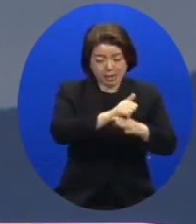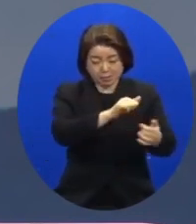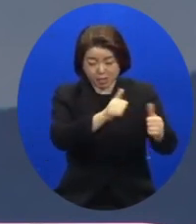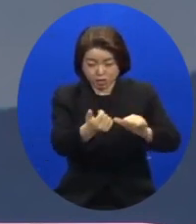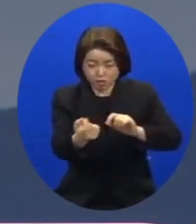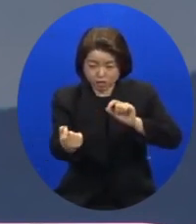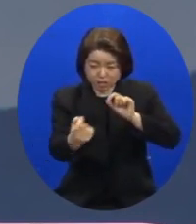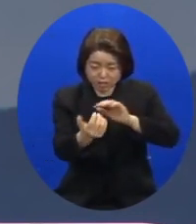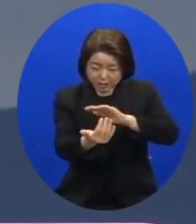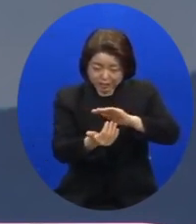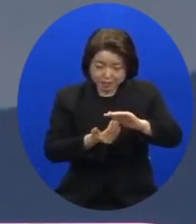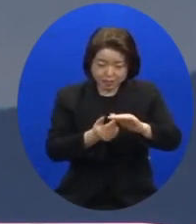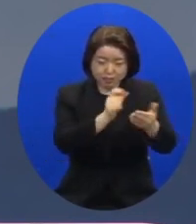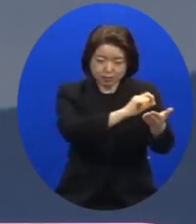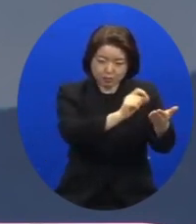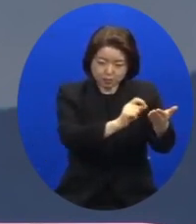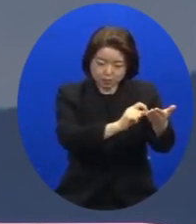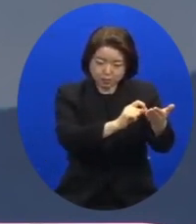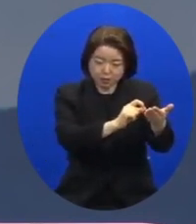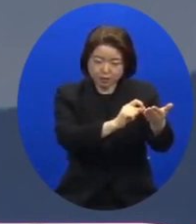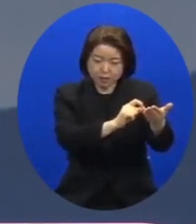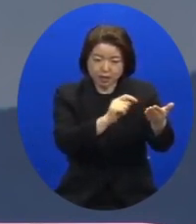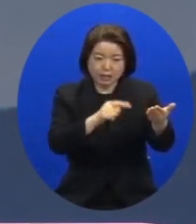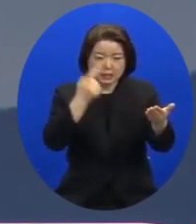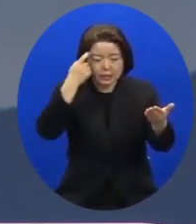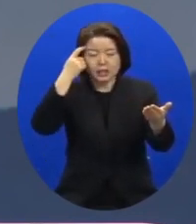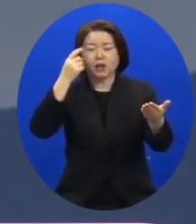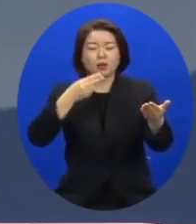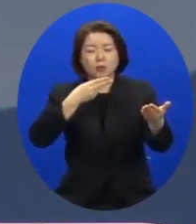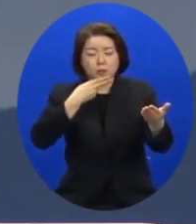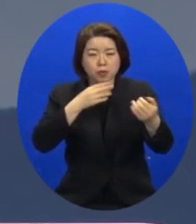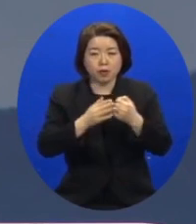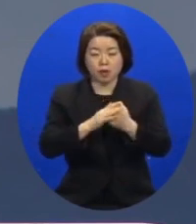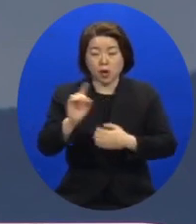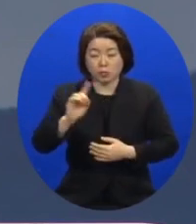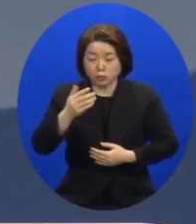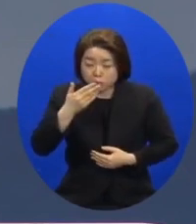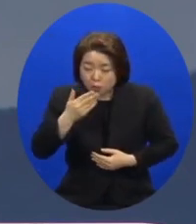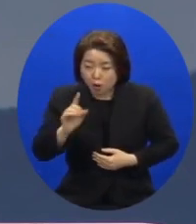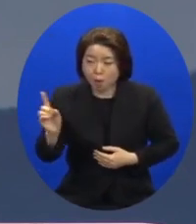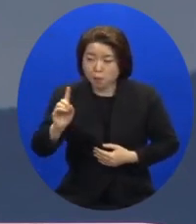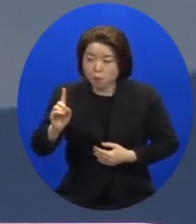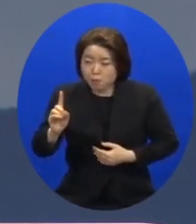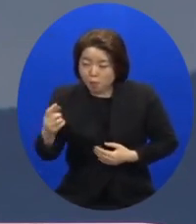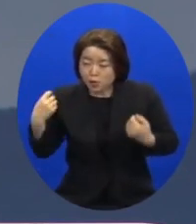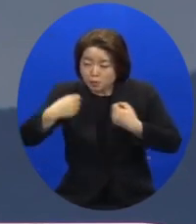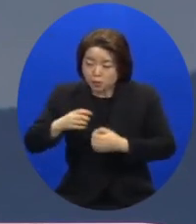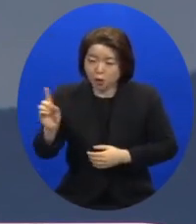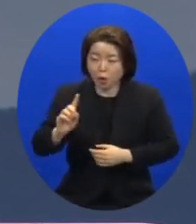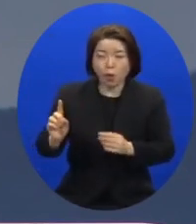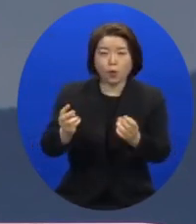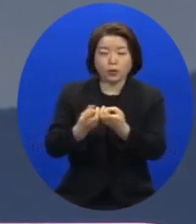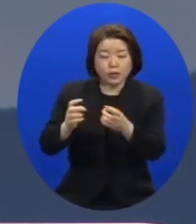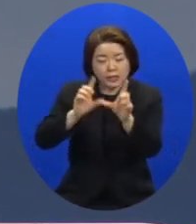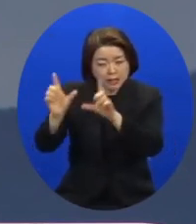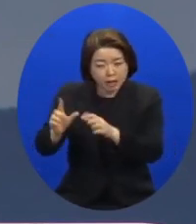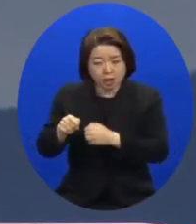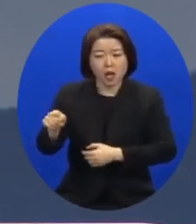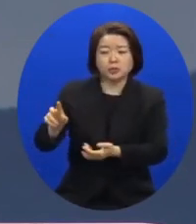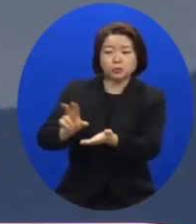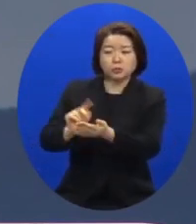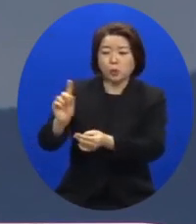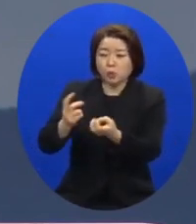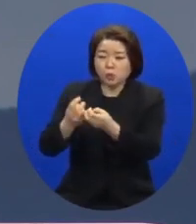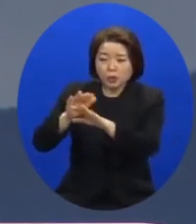생각도 안납니다 뭘 먹을까 무엇을 입을까 세상에서 어떻게 살까 문제는 어떻게 해결할